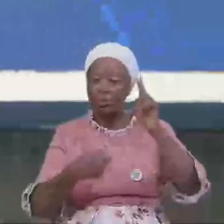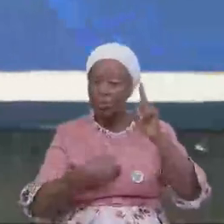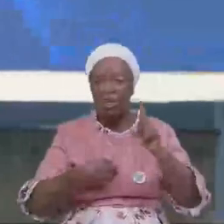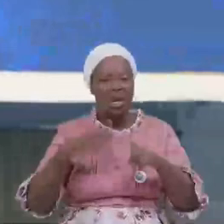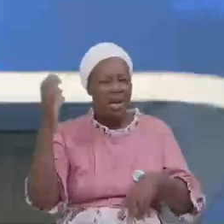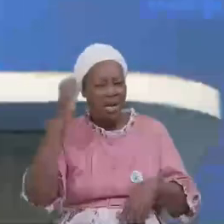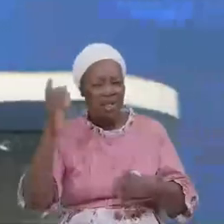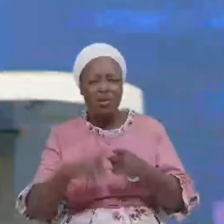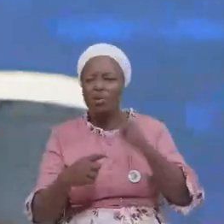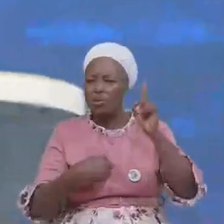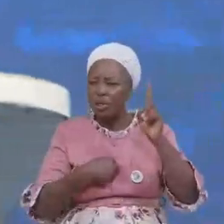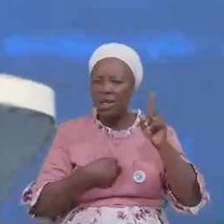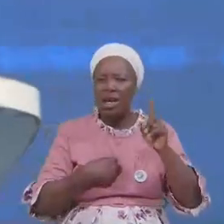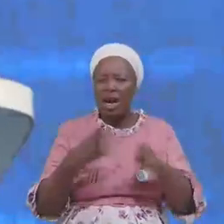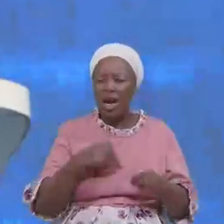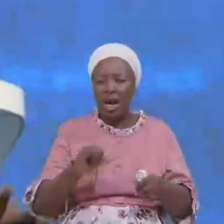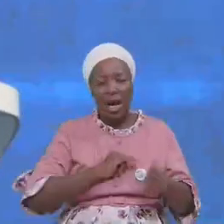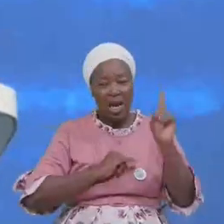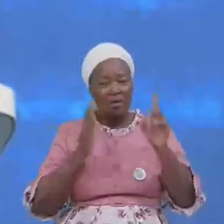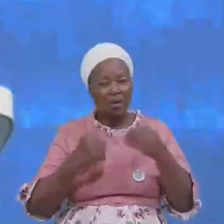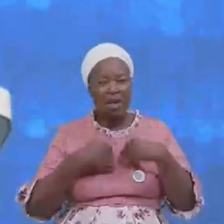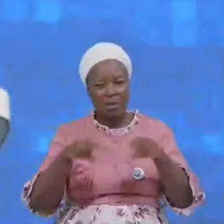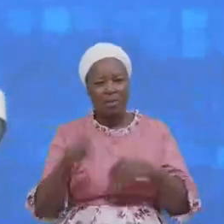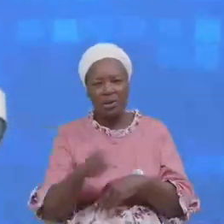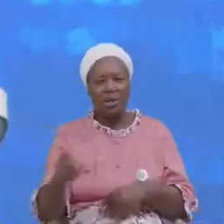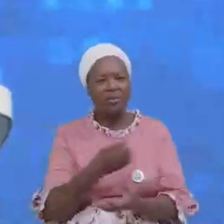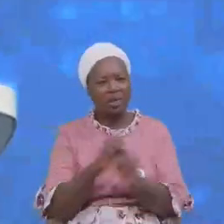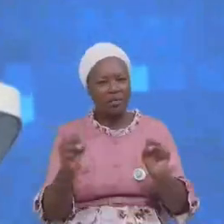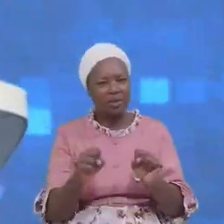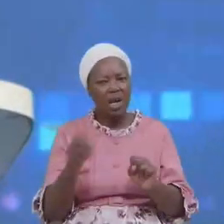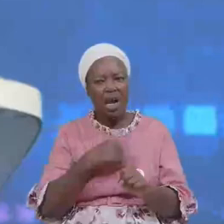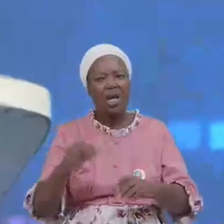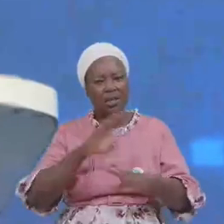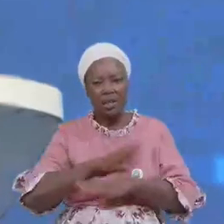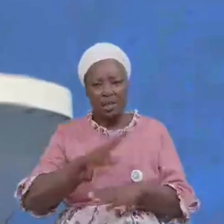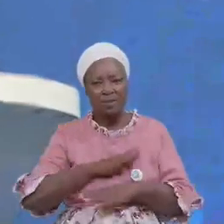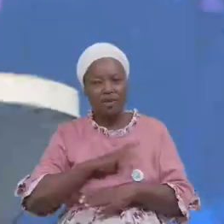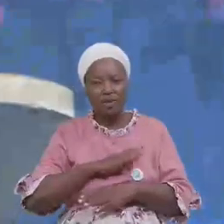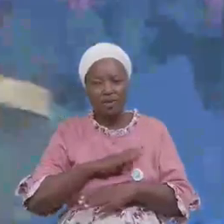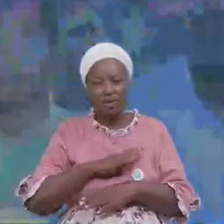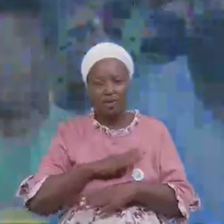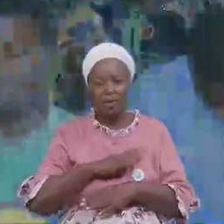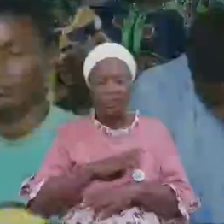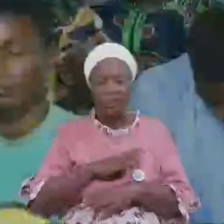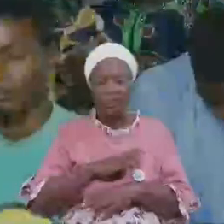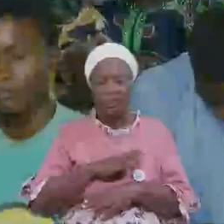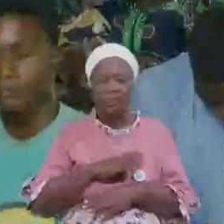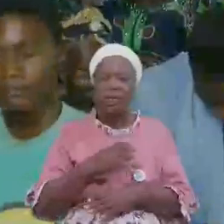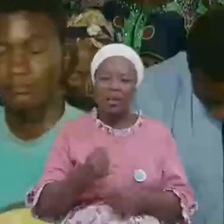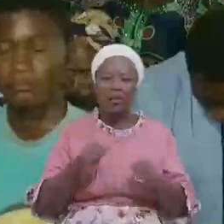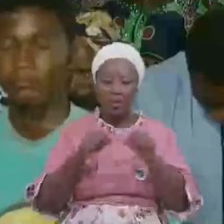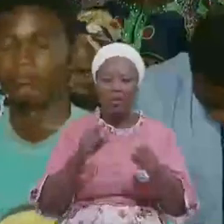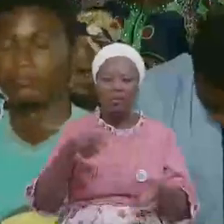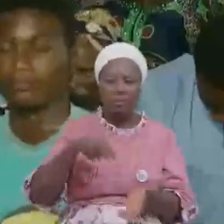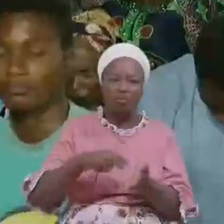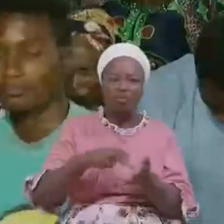Écoute-moi. Je leur donnerai le salut et la satisfaction. Toujours la main levée. Comme